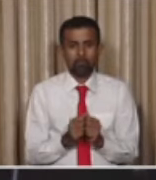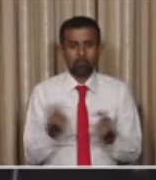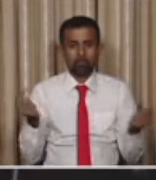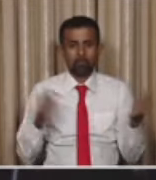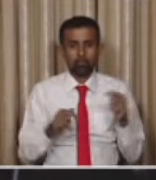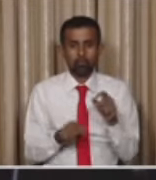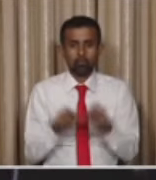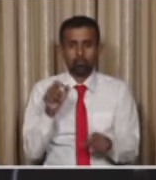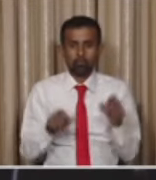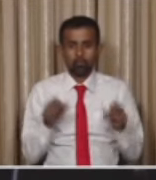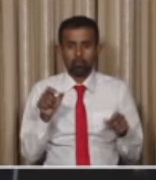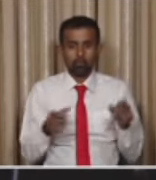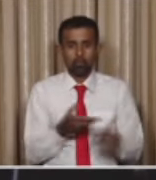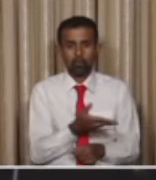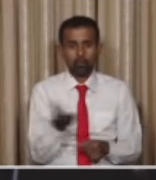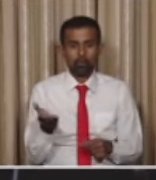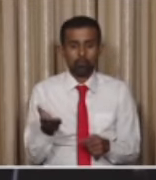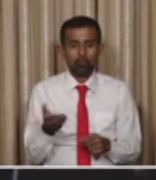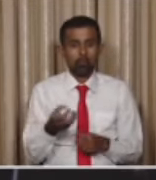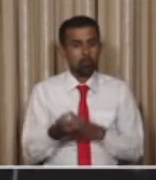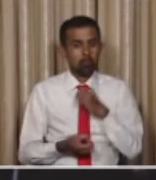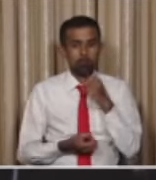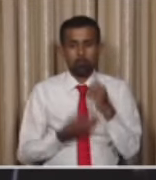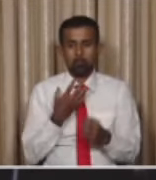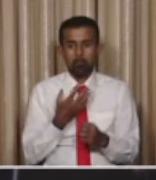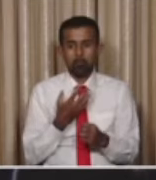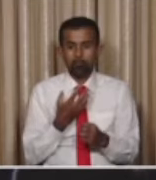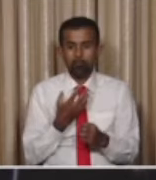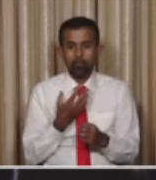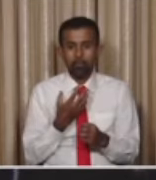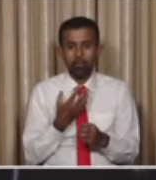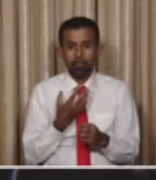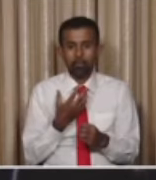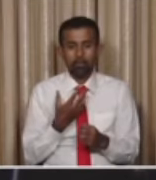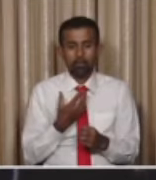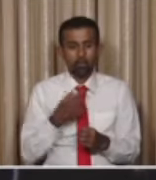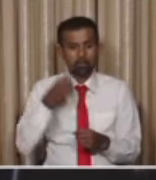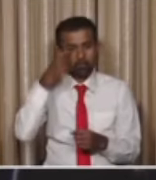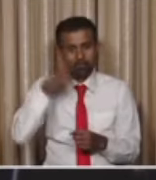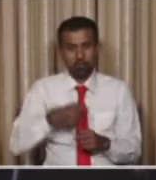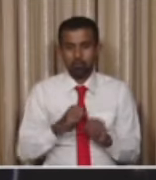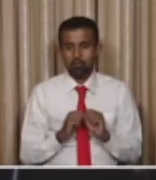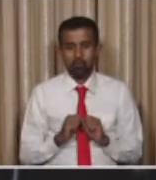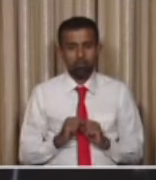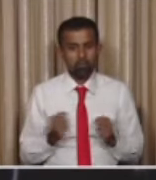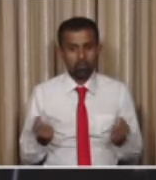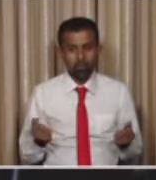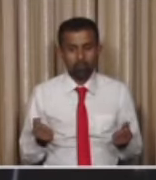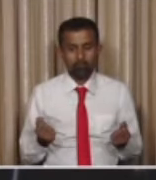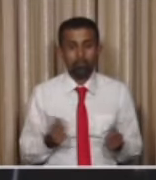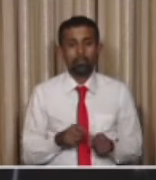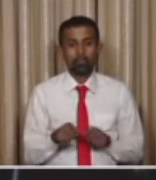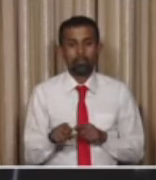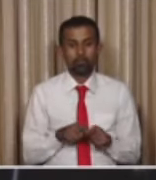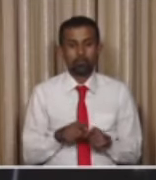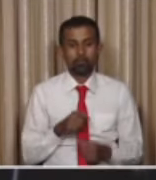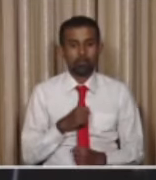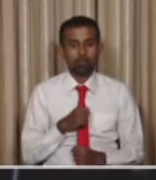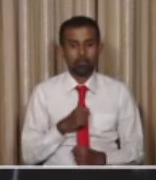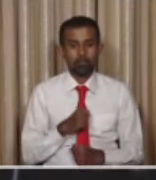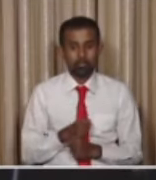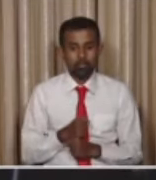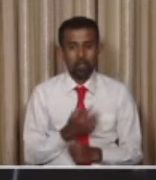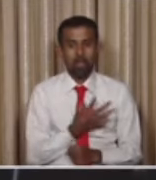වූ ප්‍රේක්ෂකයන් විසින් එවැනි ප්‍රචණ්ඩත්වයකට යෙදුණු බවට සාක්ෂි නැති කළ තියෙනවා. නමුත් ඒ වගේම තමයි ඥානසාර හමුදුවත්